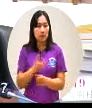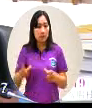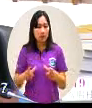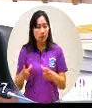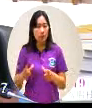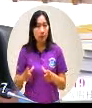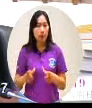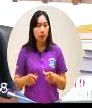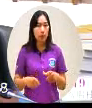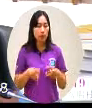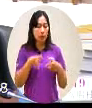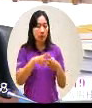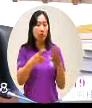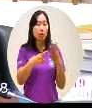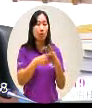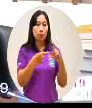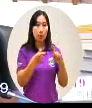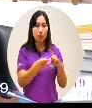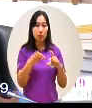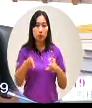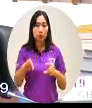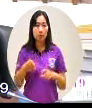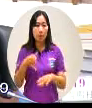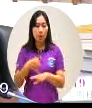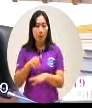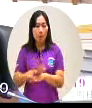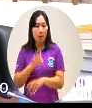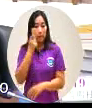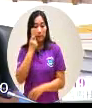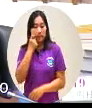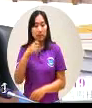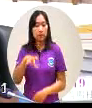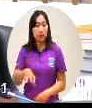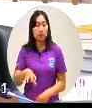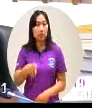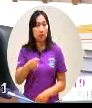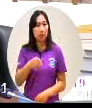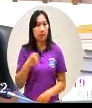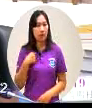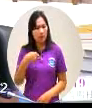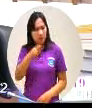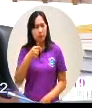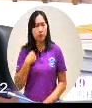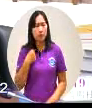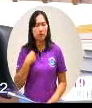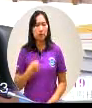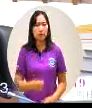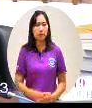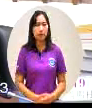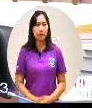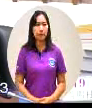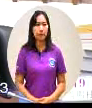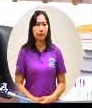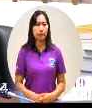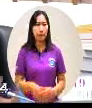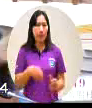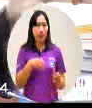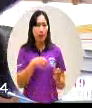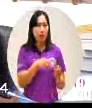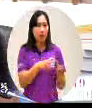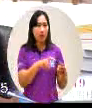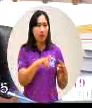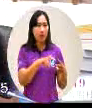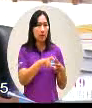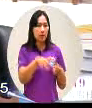底有这种的有这种的温床底啊， 你来看卖下钱嘛？谢谢海员的提醒。 市长你请坐啦吼。那个阳光处长乔哥，你